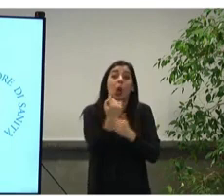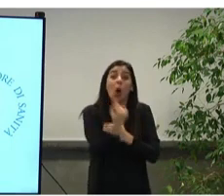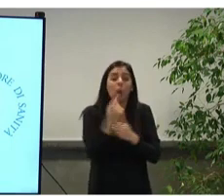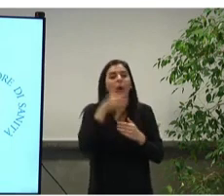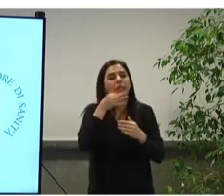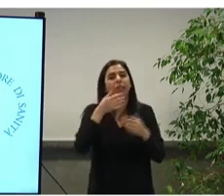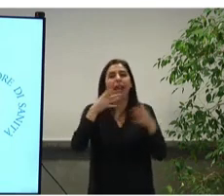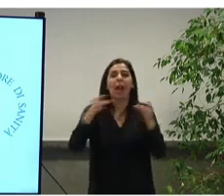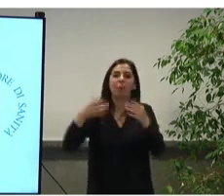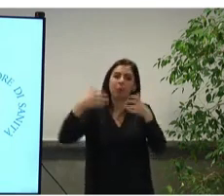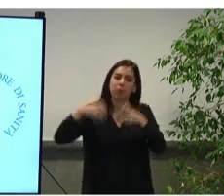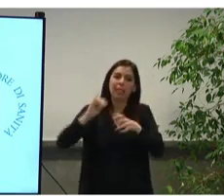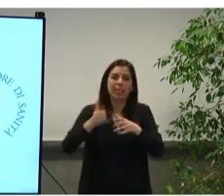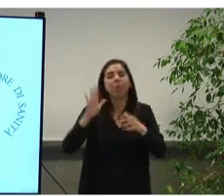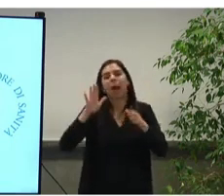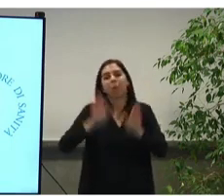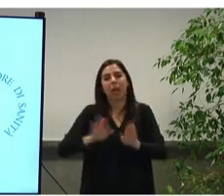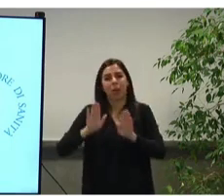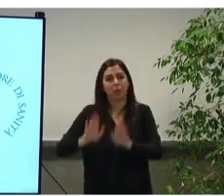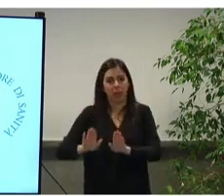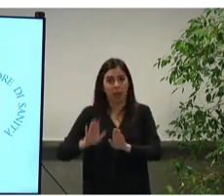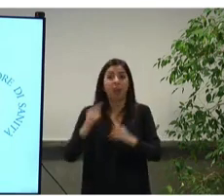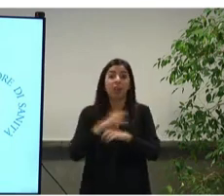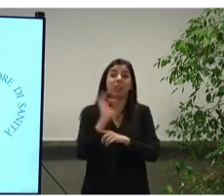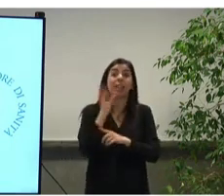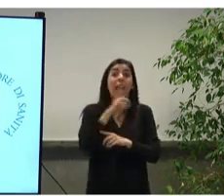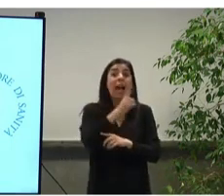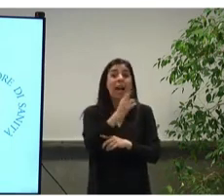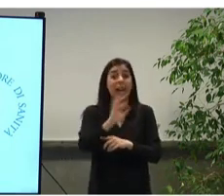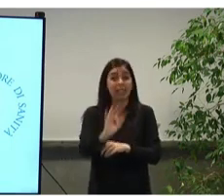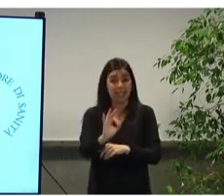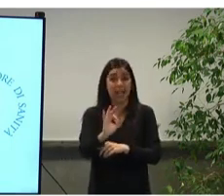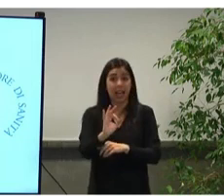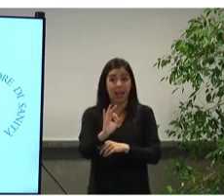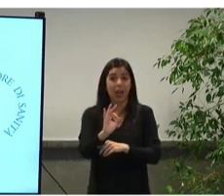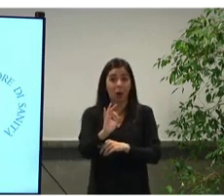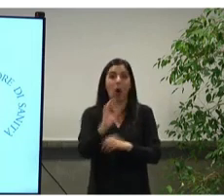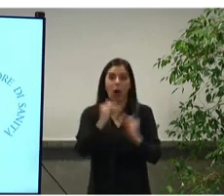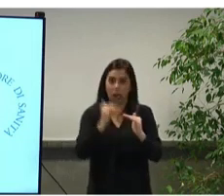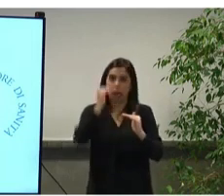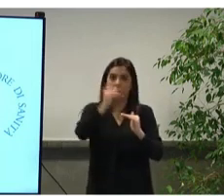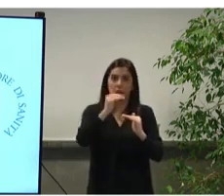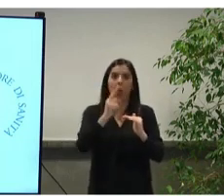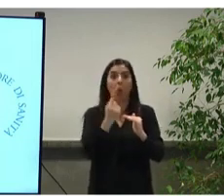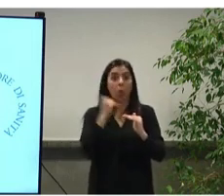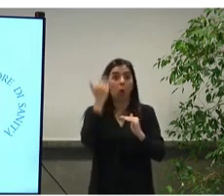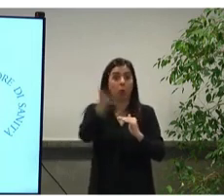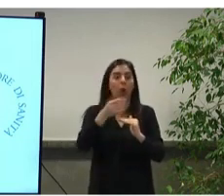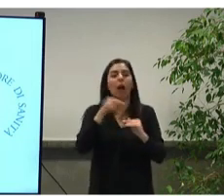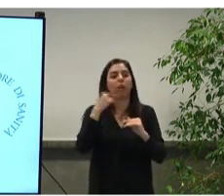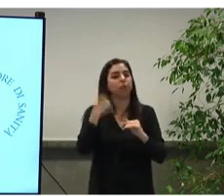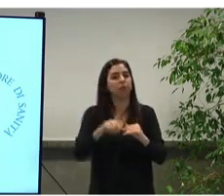meno lentamente, ma meno velocemente. Se invece R0 è sopra soglia, beh, allora lì iniziano i problemi perché non